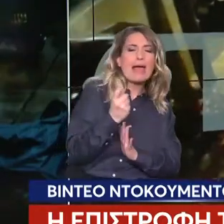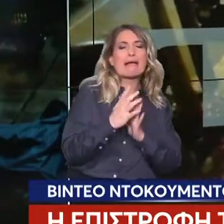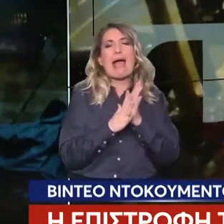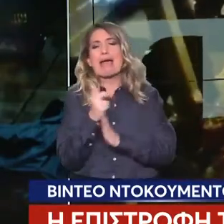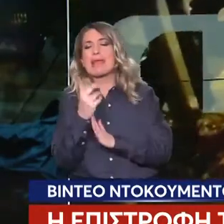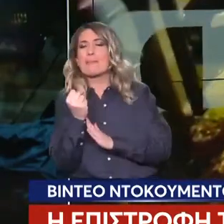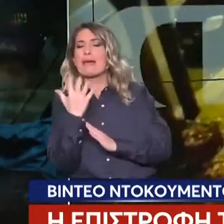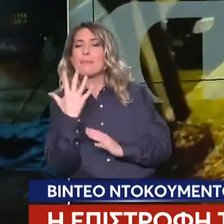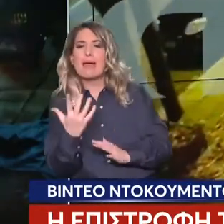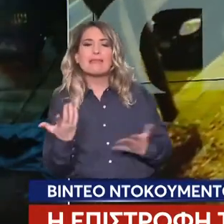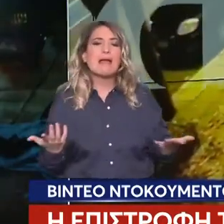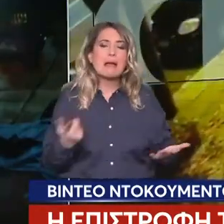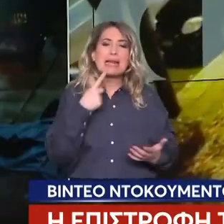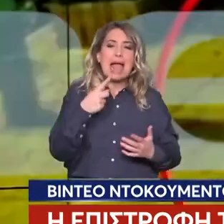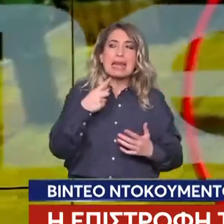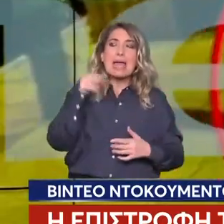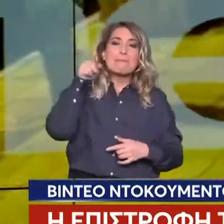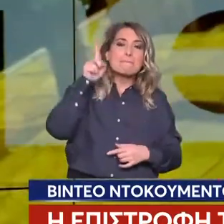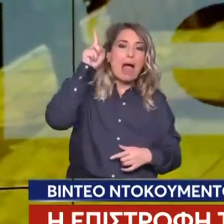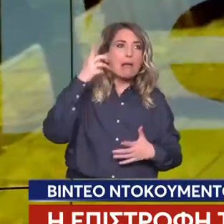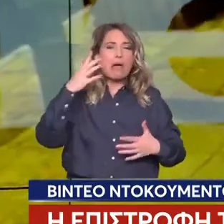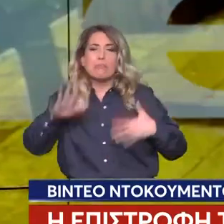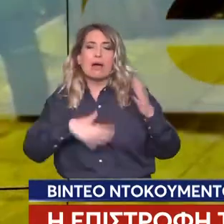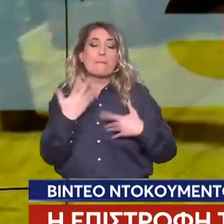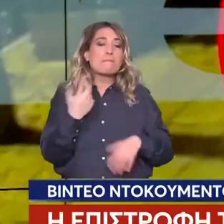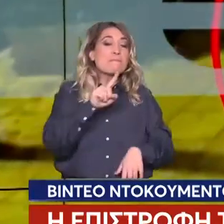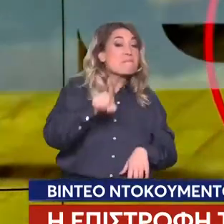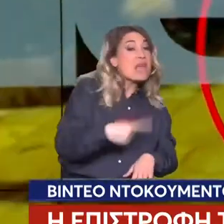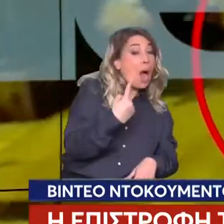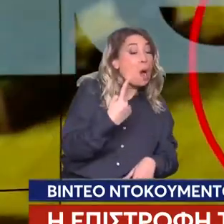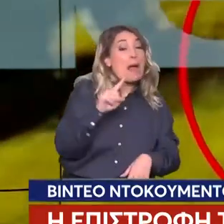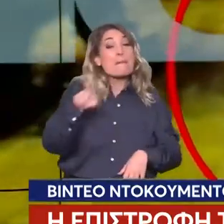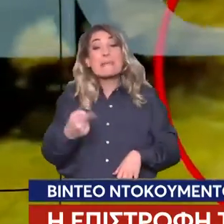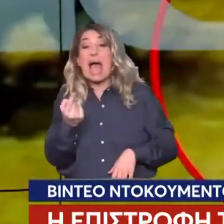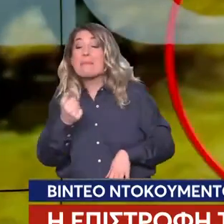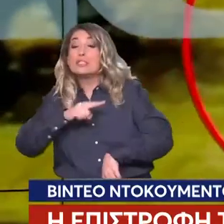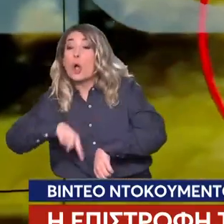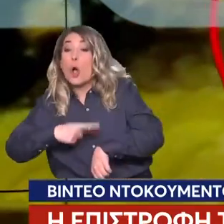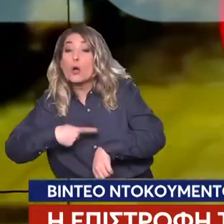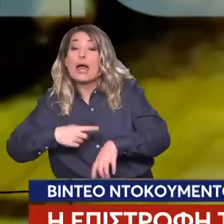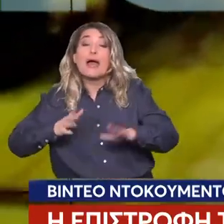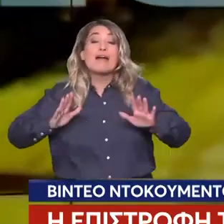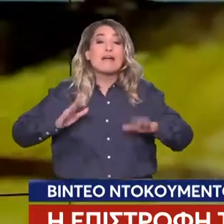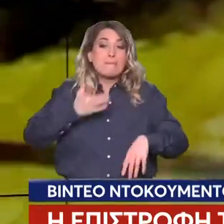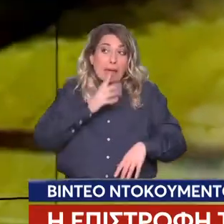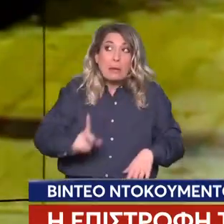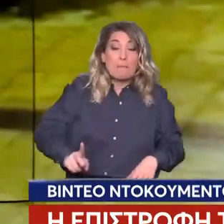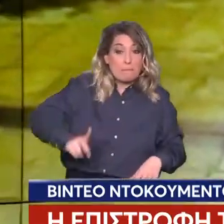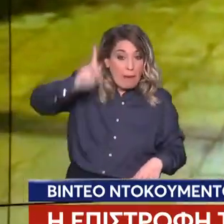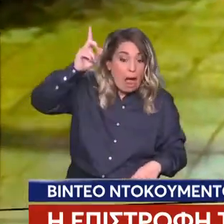ένα διάστημα μιας ώρας, μια μισή ώρας, δεν έχει ξεκαθαριστεί, που είναι πάνω, τη σκοτώνει με το συνεργό